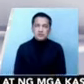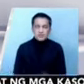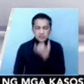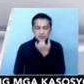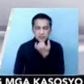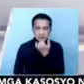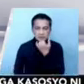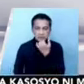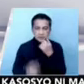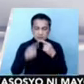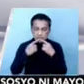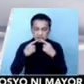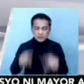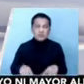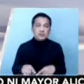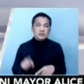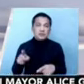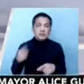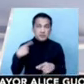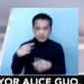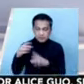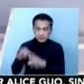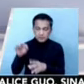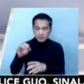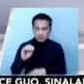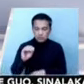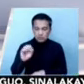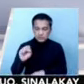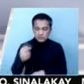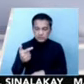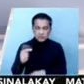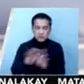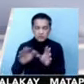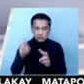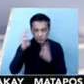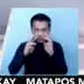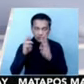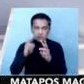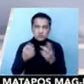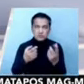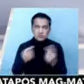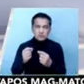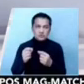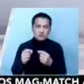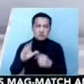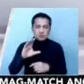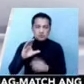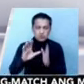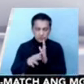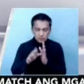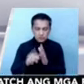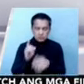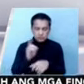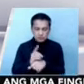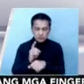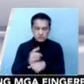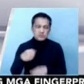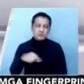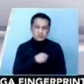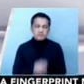pagkakadeclare. Basta po meron ng findings ng OSG, huwag po mag-alala ang lahat. Gagawin po ng Commission Election. Duty naman po namin yan. Para sa